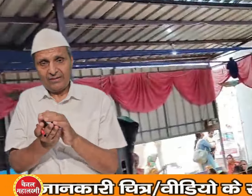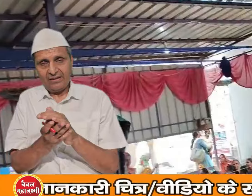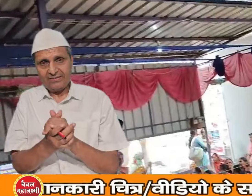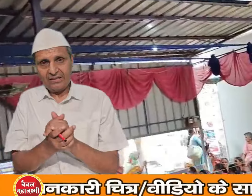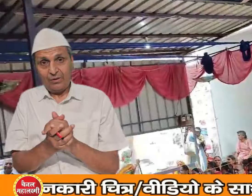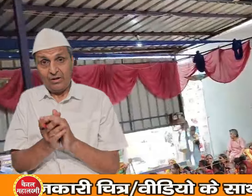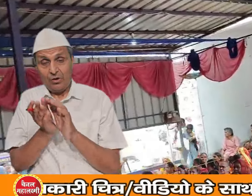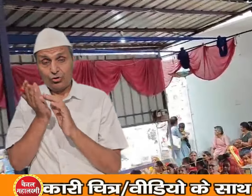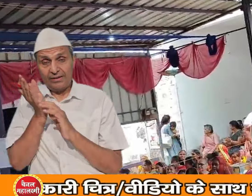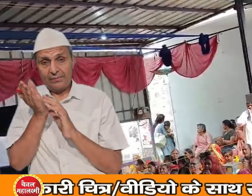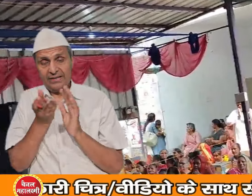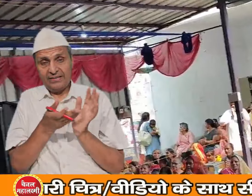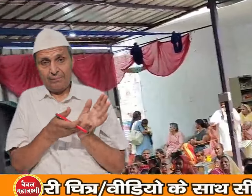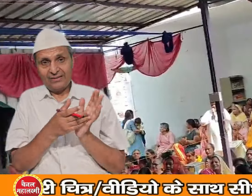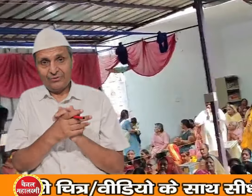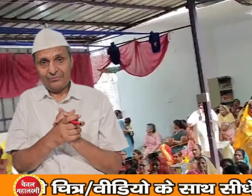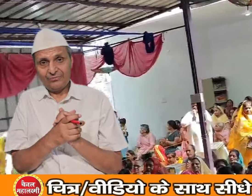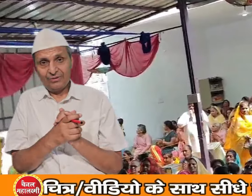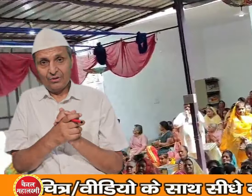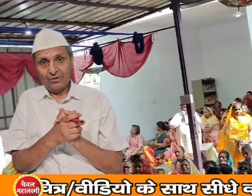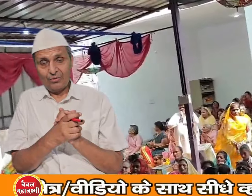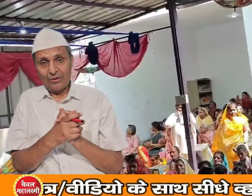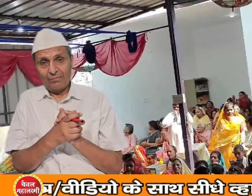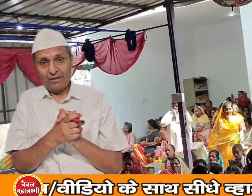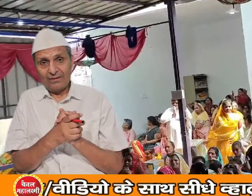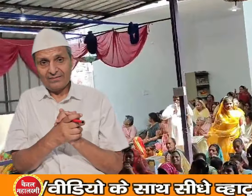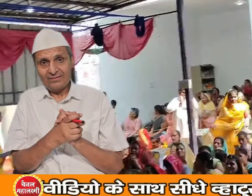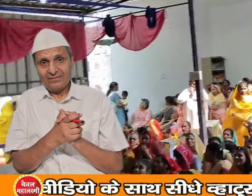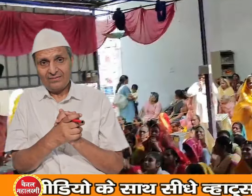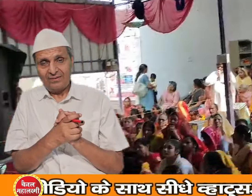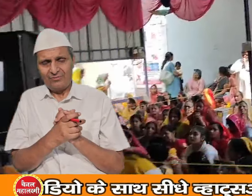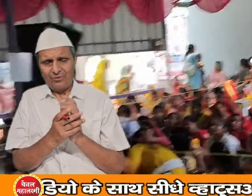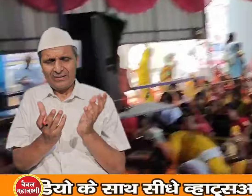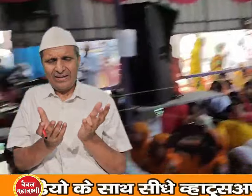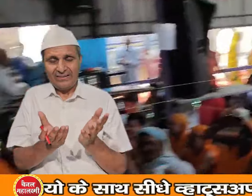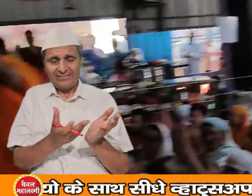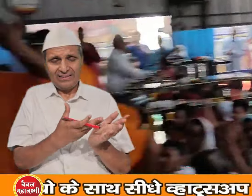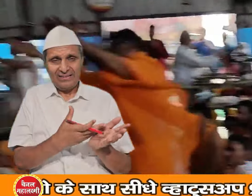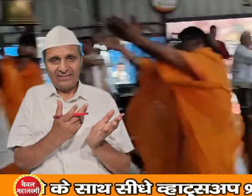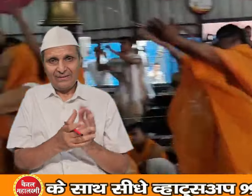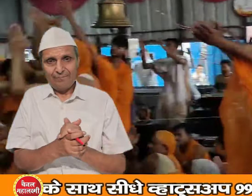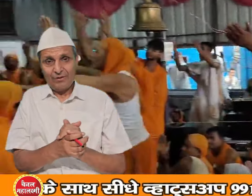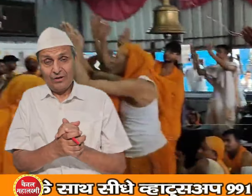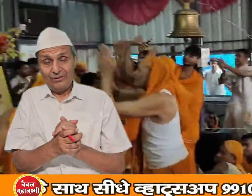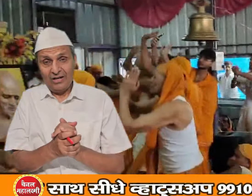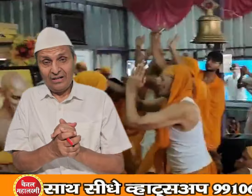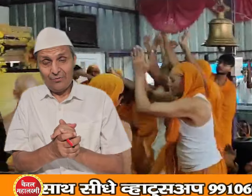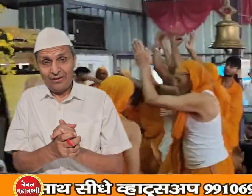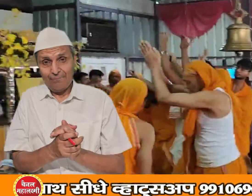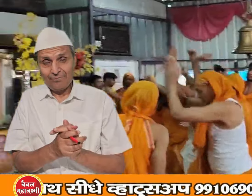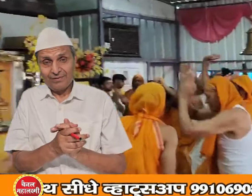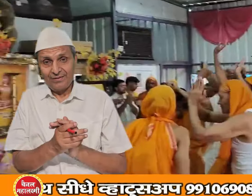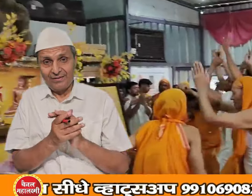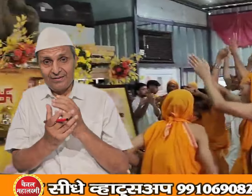पूजा पाठ करने ऐसा क्या हुआ उसके किसने बताया कि यहां पर आ जाओ खोना बाबा के पास ने क्या है चले जाते हैं यहां